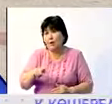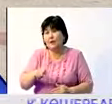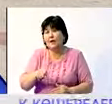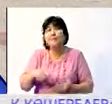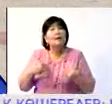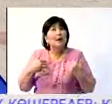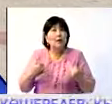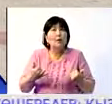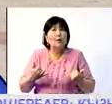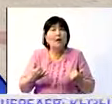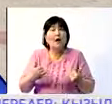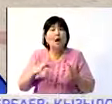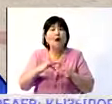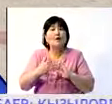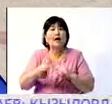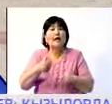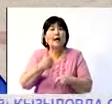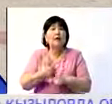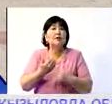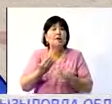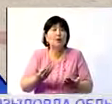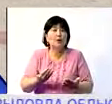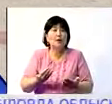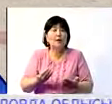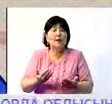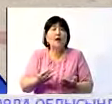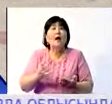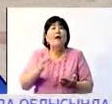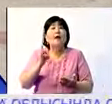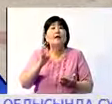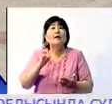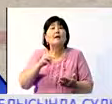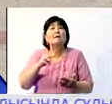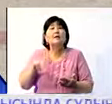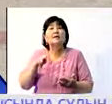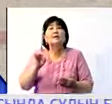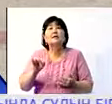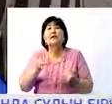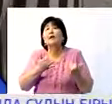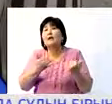Бүгін аудан әкімінің сол рәміздерді дәріптеу мақсатында